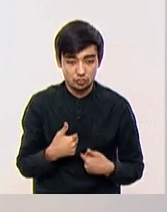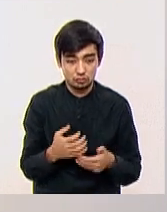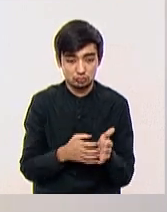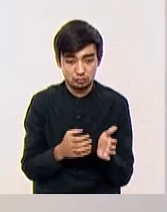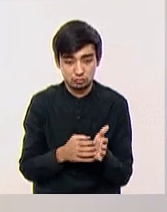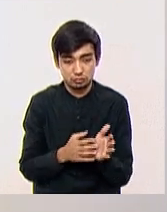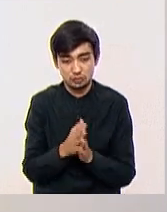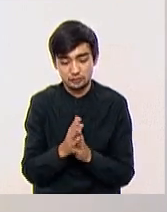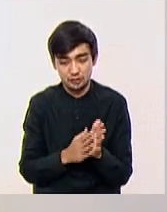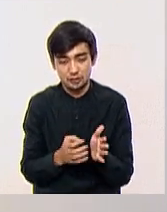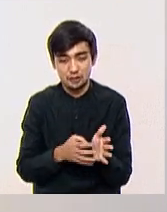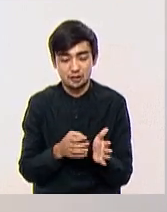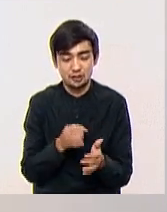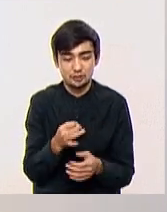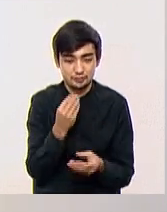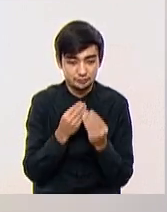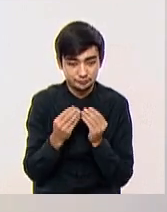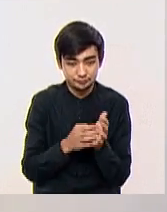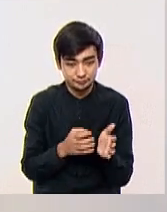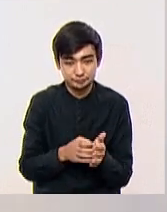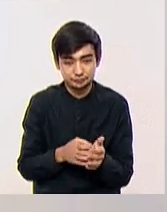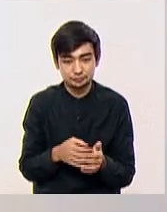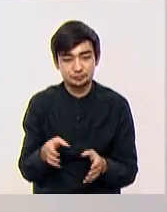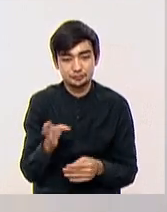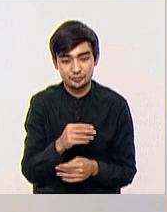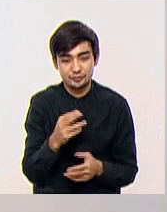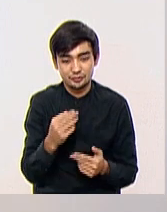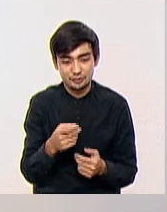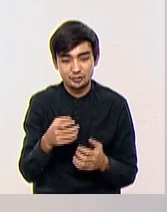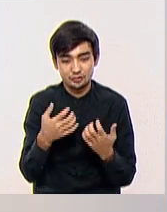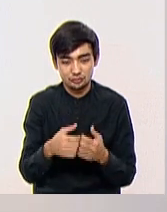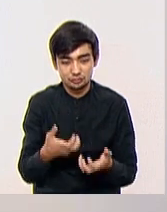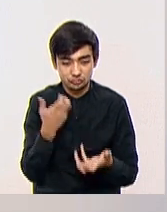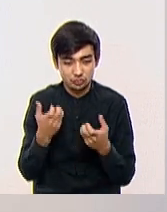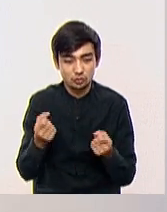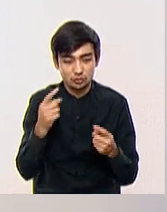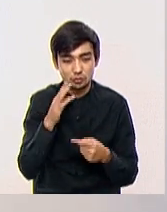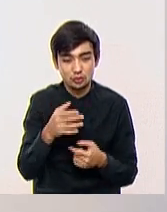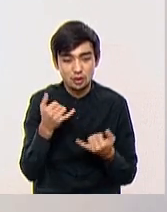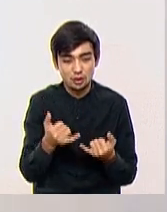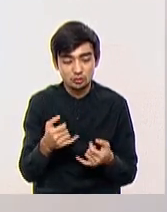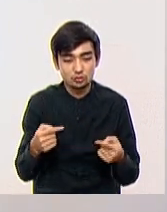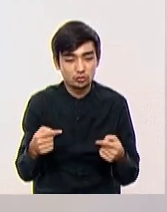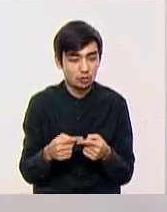деп отыр. Шаруалар айтып жатыр, жетпей жатыр. Әлі жем-шөп жеткізілген жоқ дейді. Оны сараптап көрсетіңіз. Енді негізі